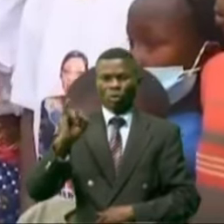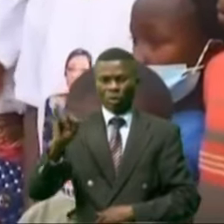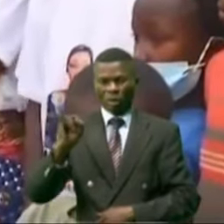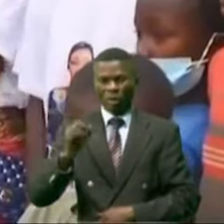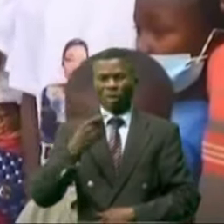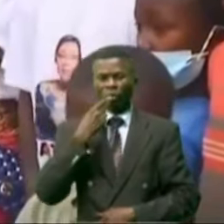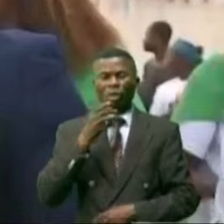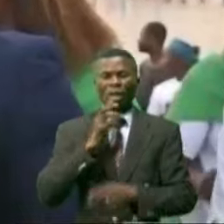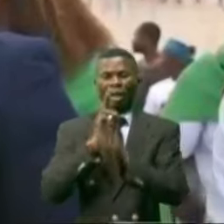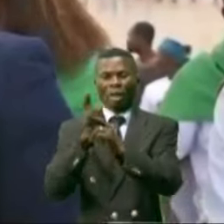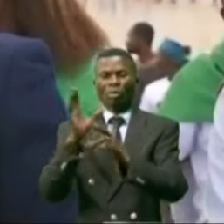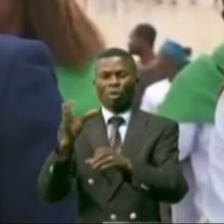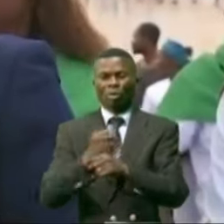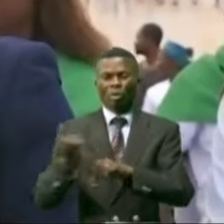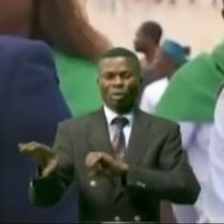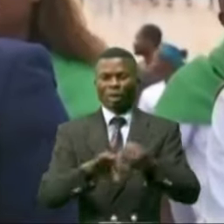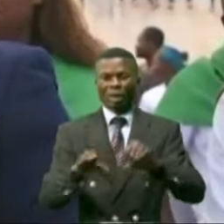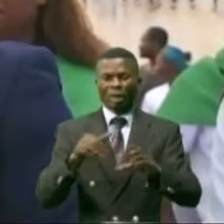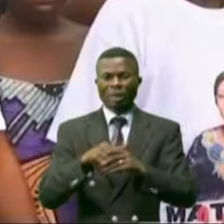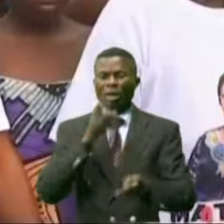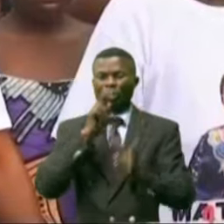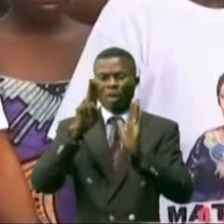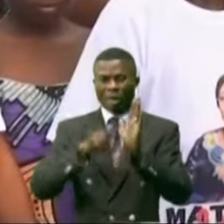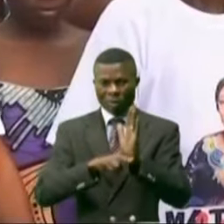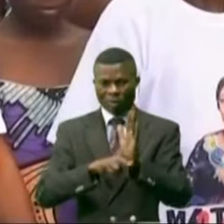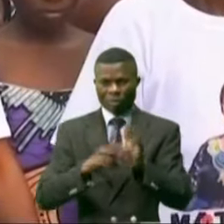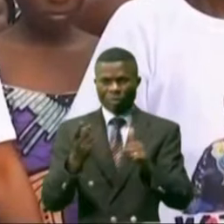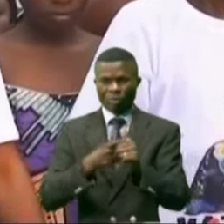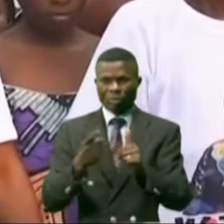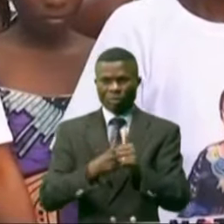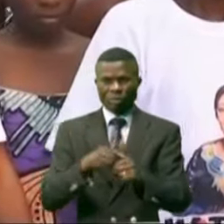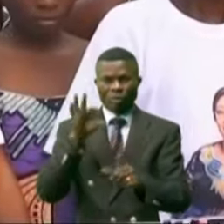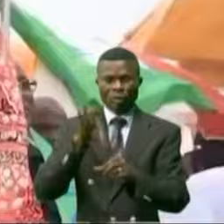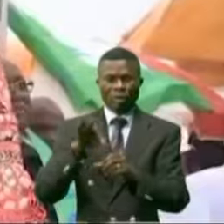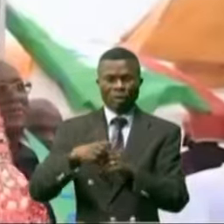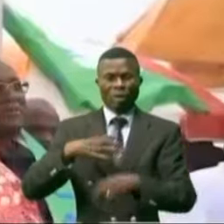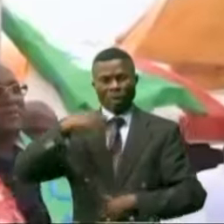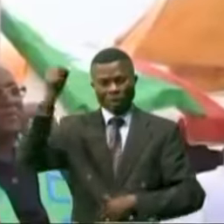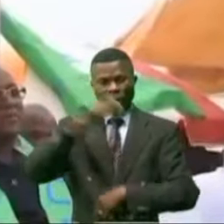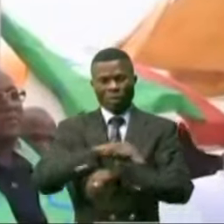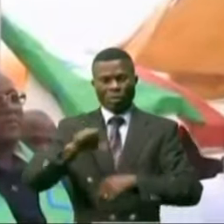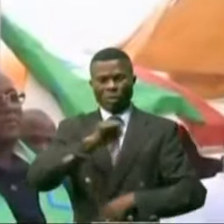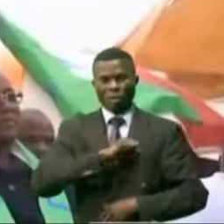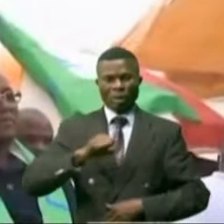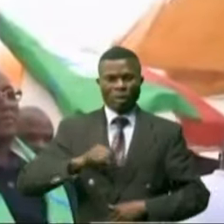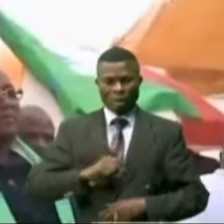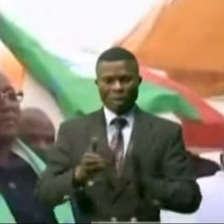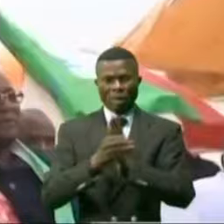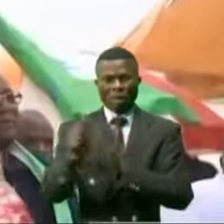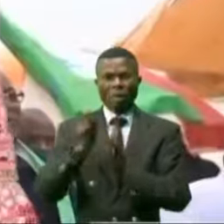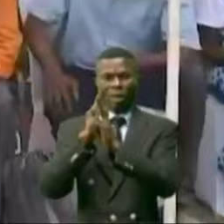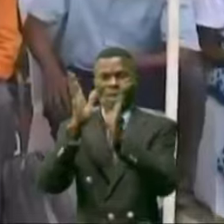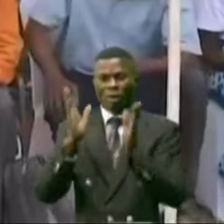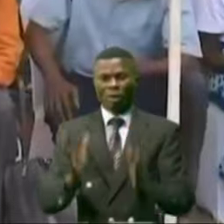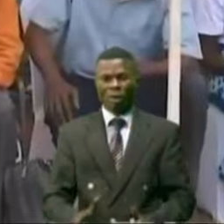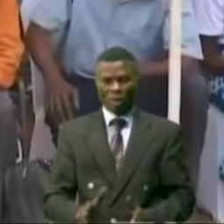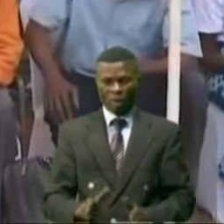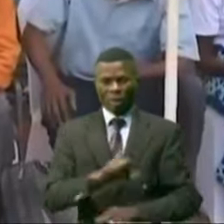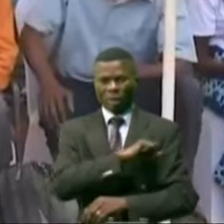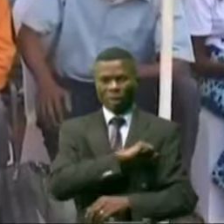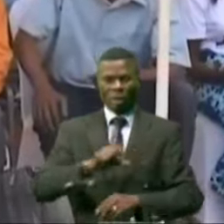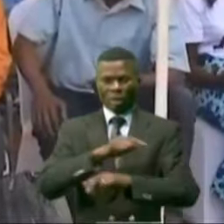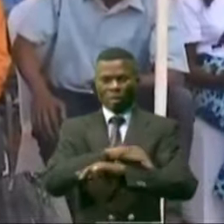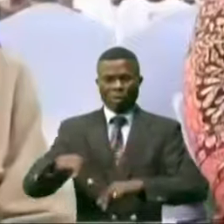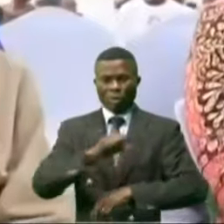fait la restitution de ses activités au Parlement, notamment sa brillante élection au bureau du Sénat en qualité de rapporteur de cette